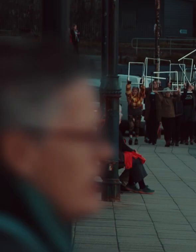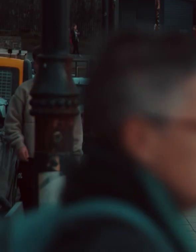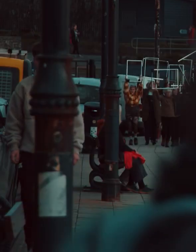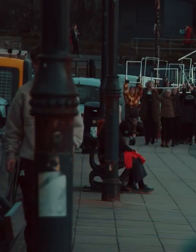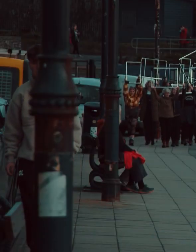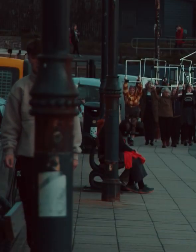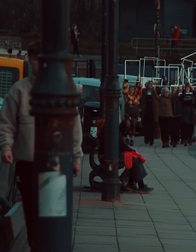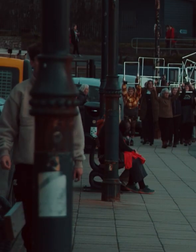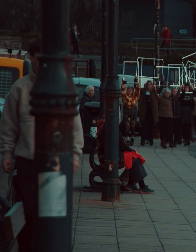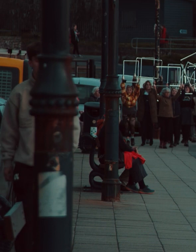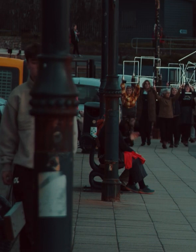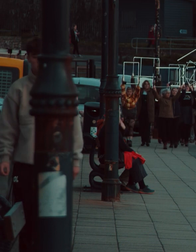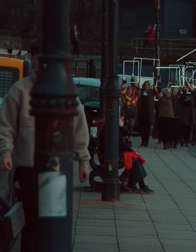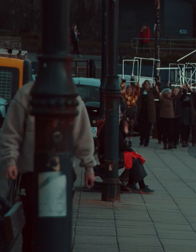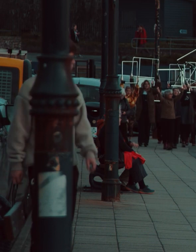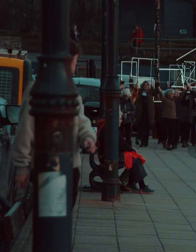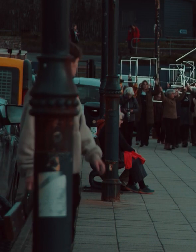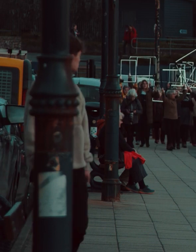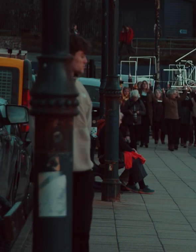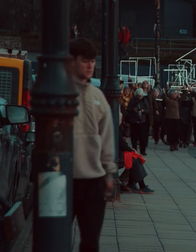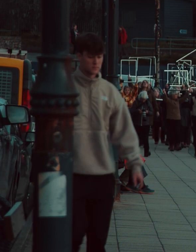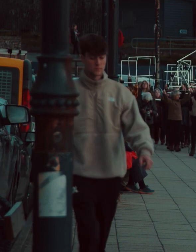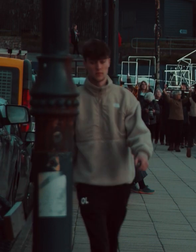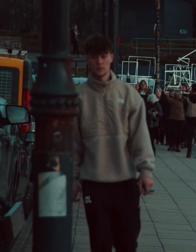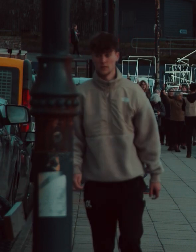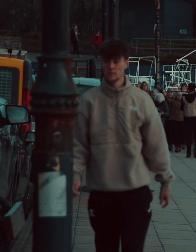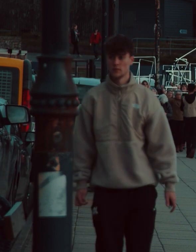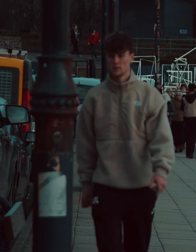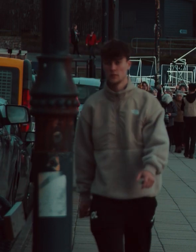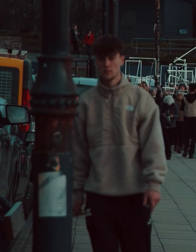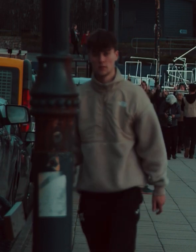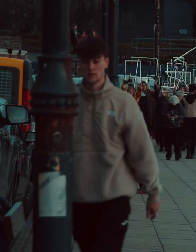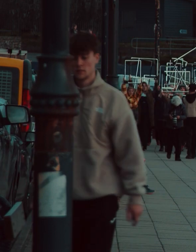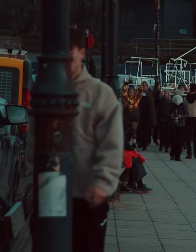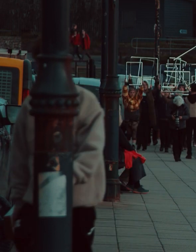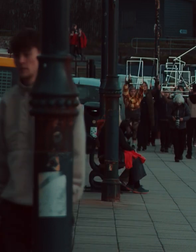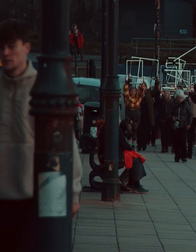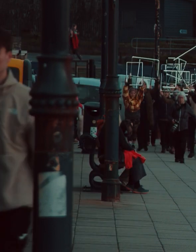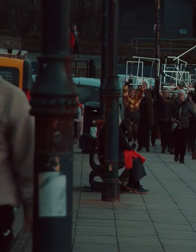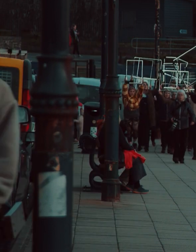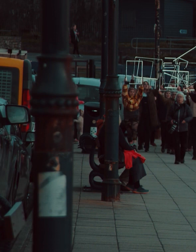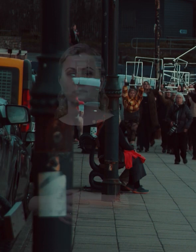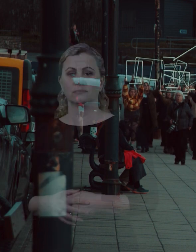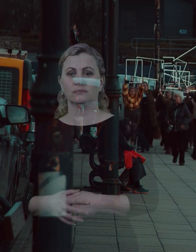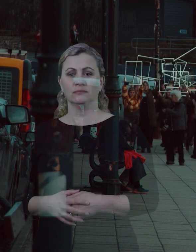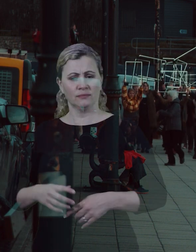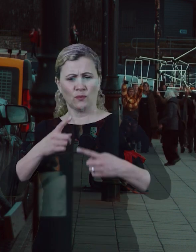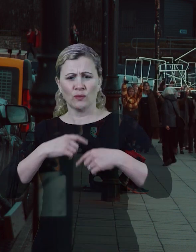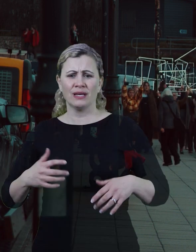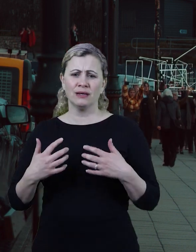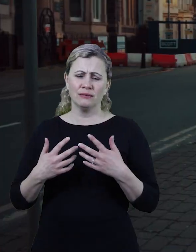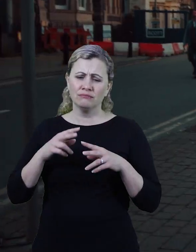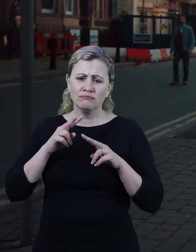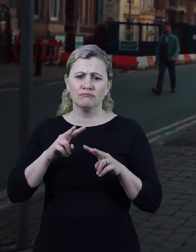sy'n dymuno gweld brawdoliaeth ac ewyllus da yn teyrnasu ar y ddaear. We